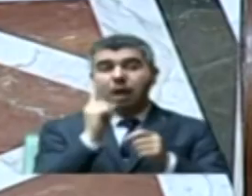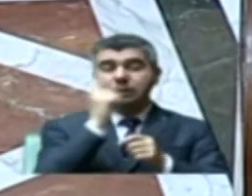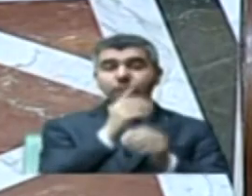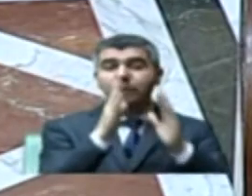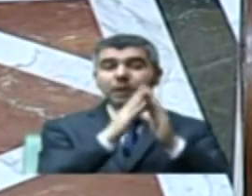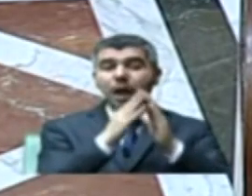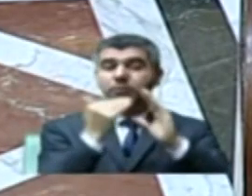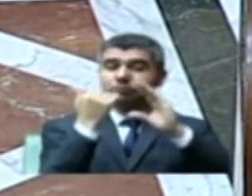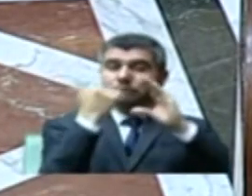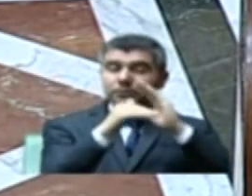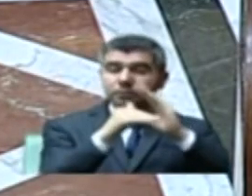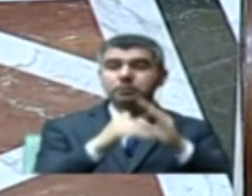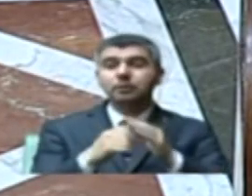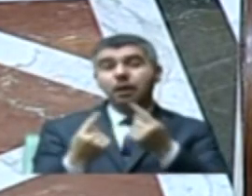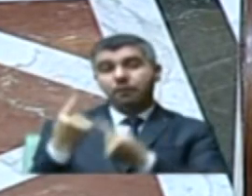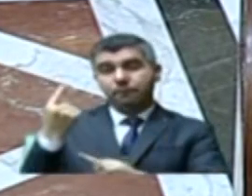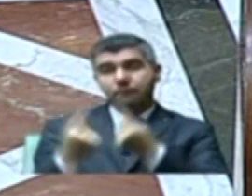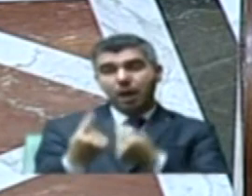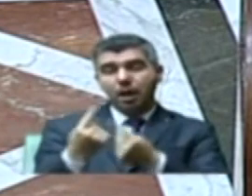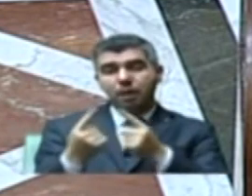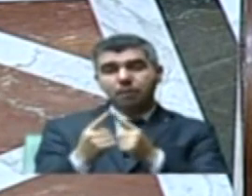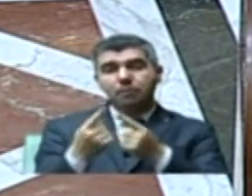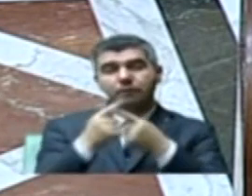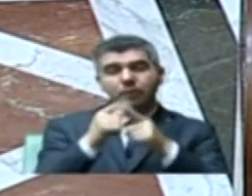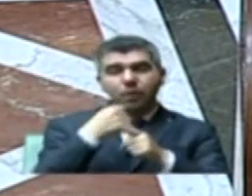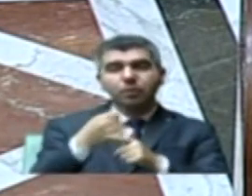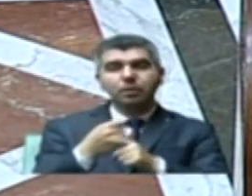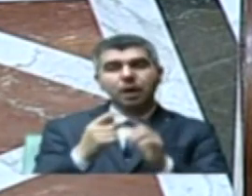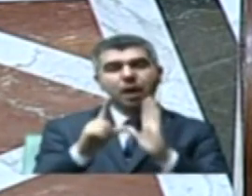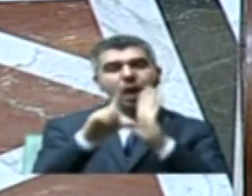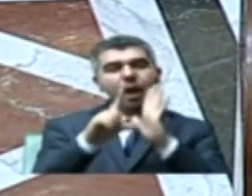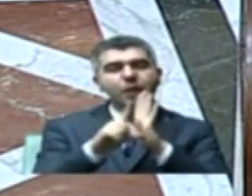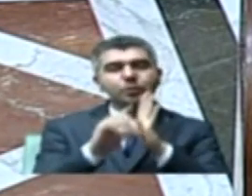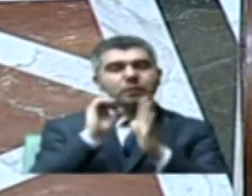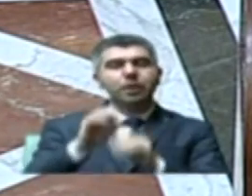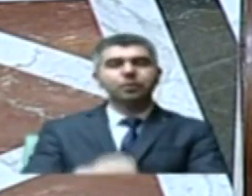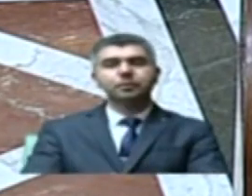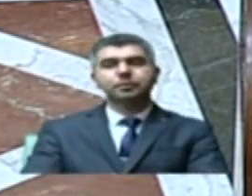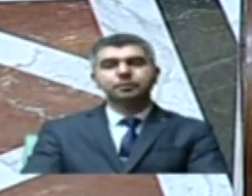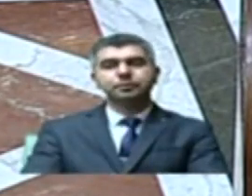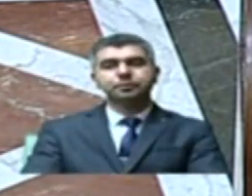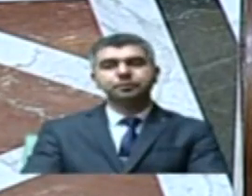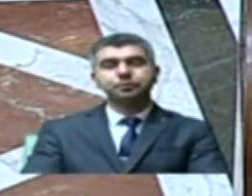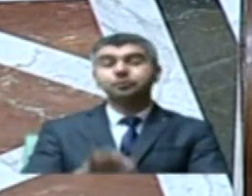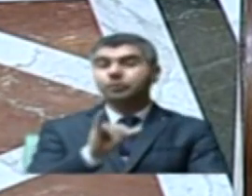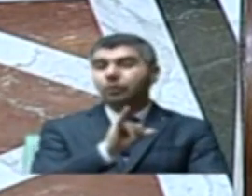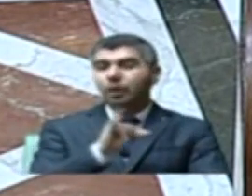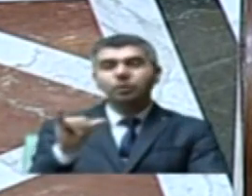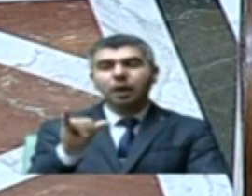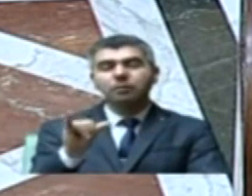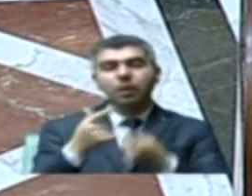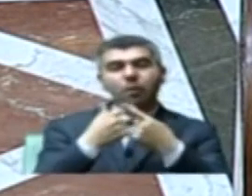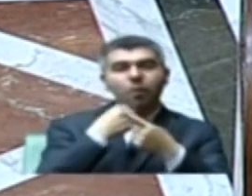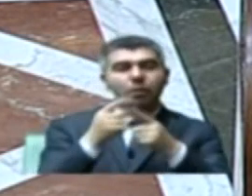إلى الإكراه البدني وفقا للشروط المنصوص عليها في قانون المسطرة الجنائية. بطبيعة الحال لا يمكن اللجوء إلى